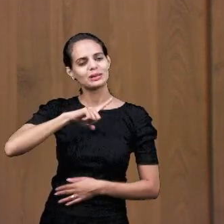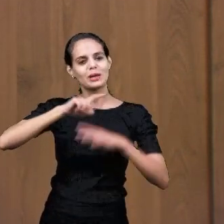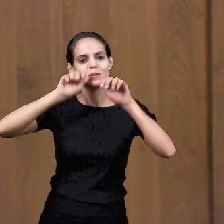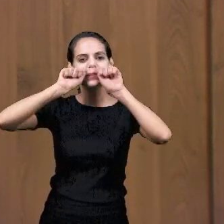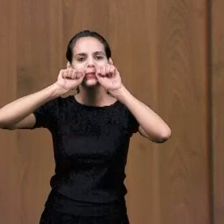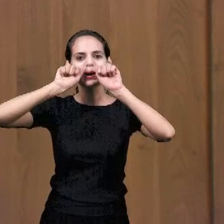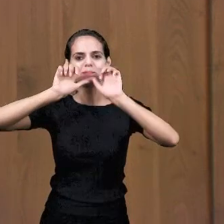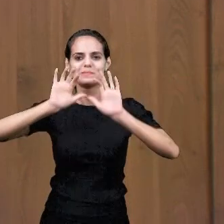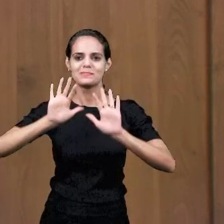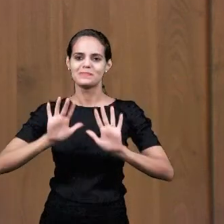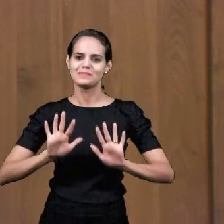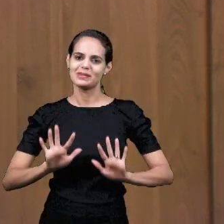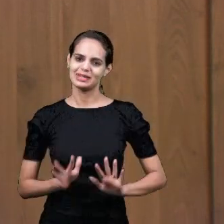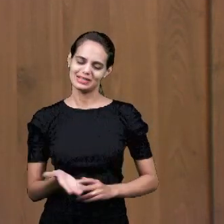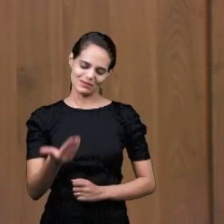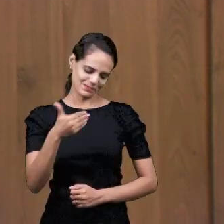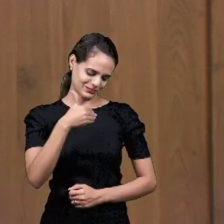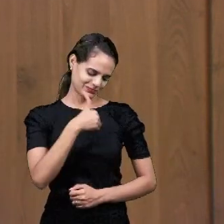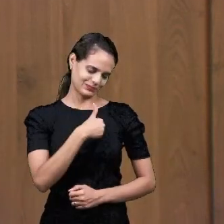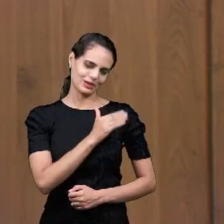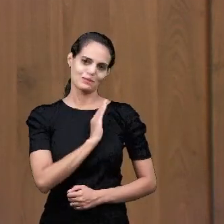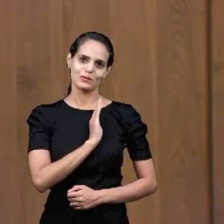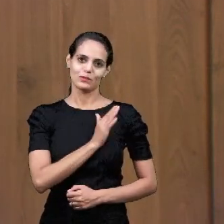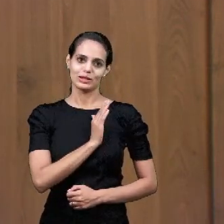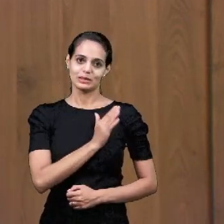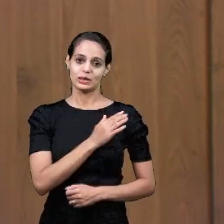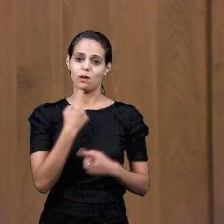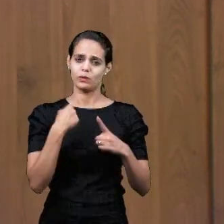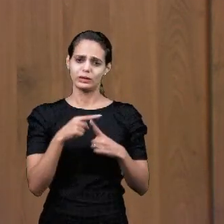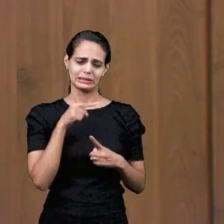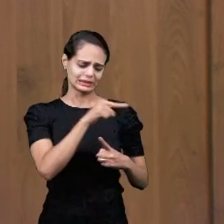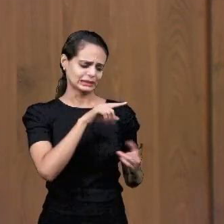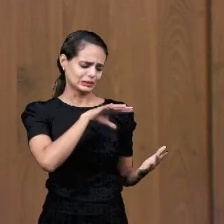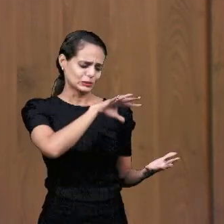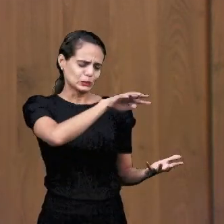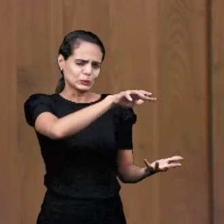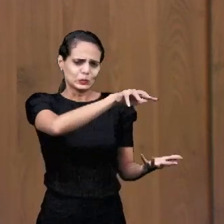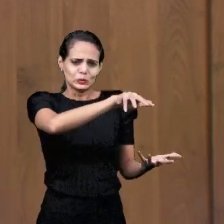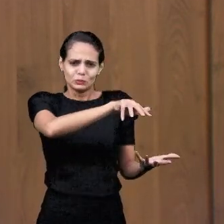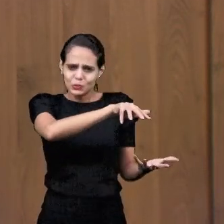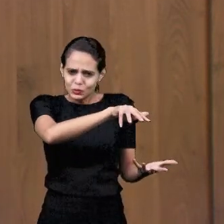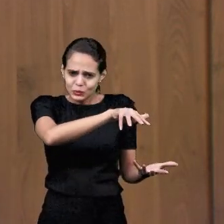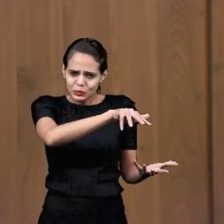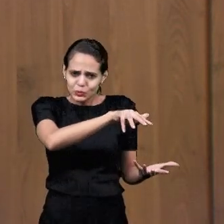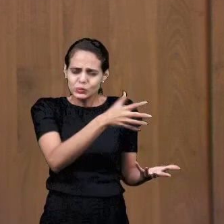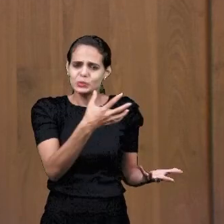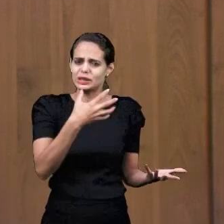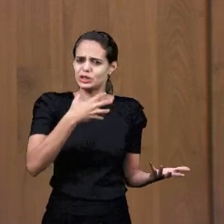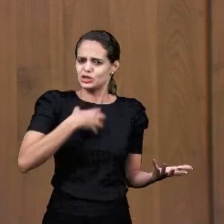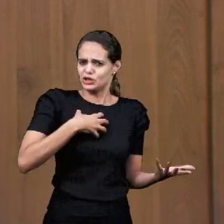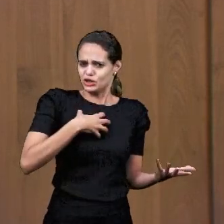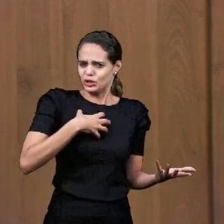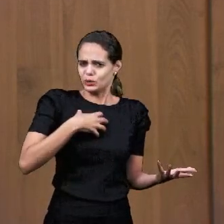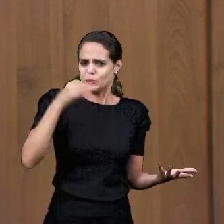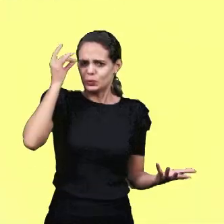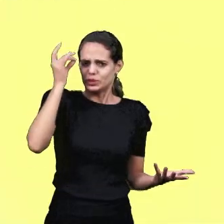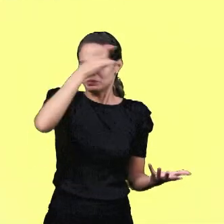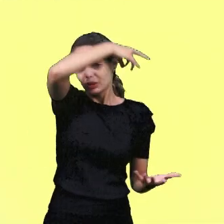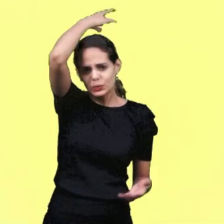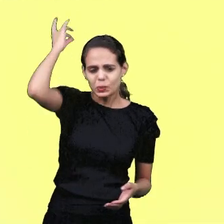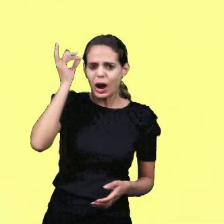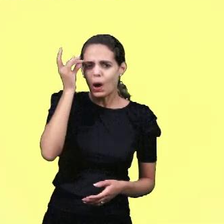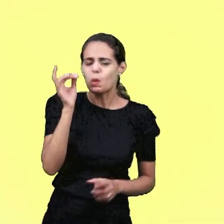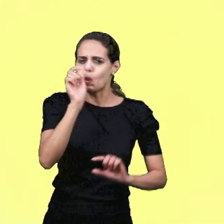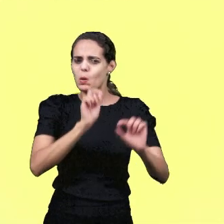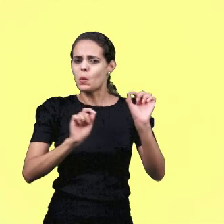monde, il vit dans une grande famine spirituelle parce qu'il ne croit pas dans la parole de Dieu. Il ne croit pas en Jésus.